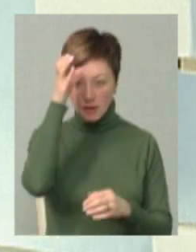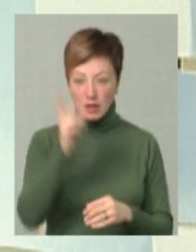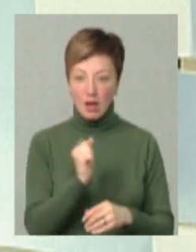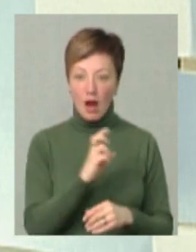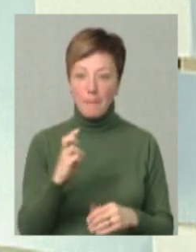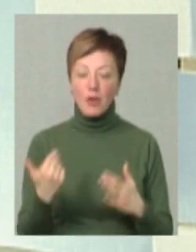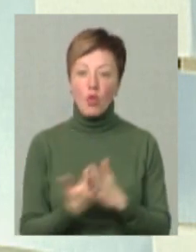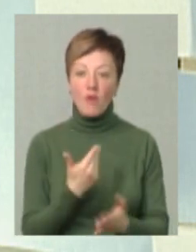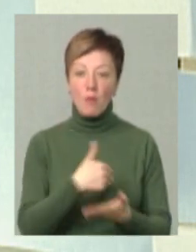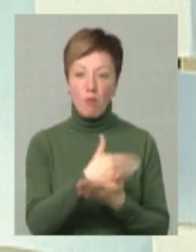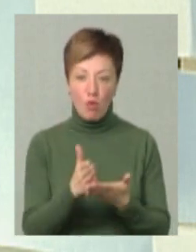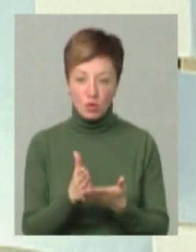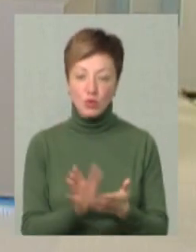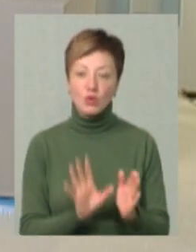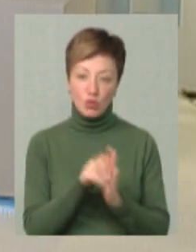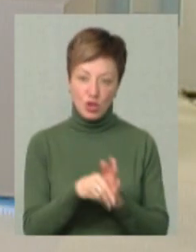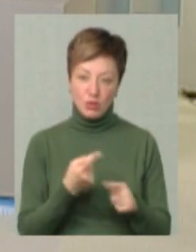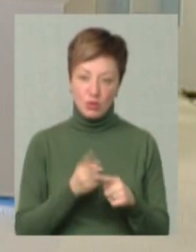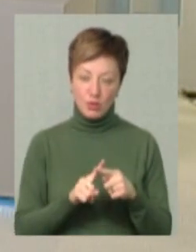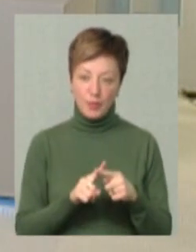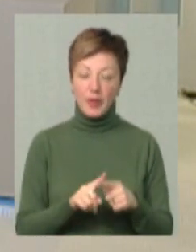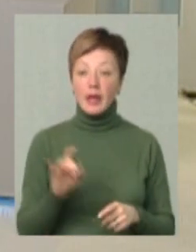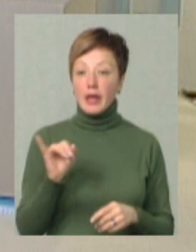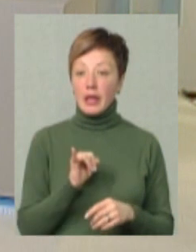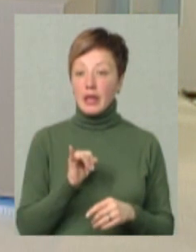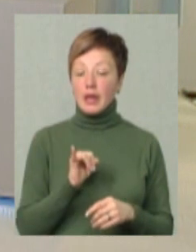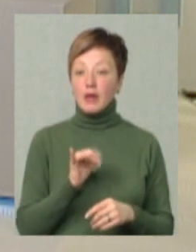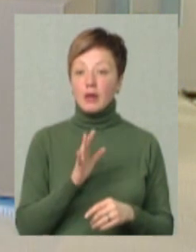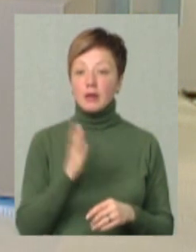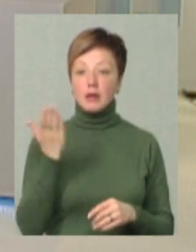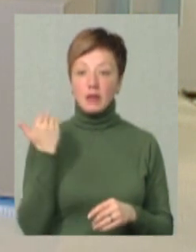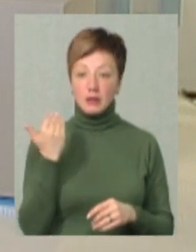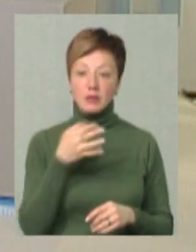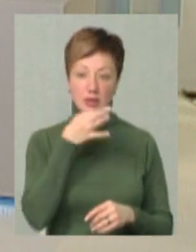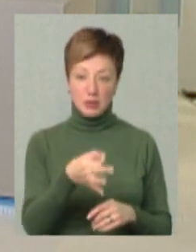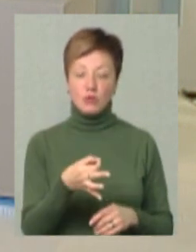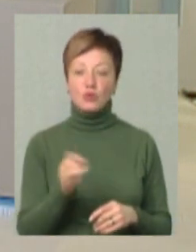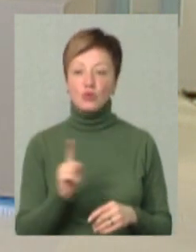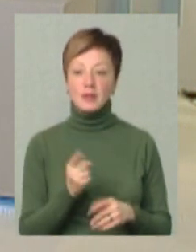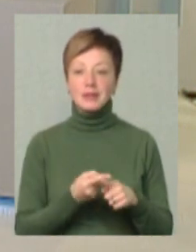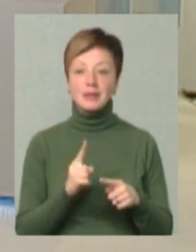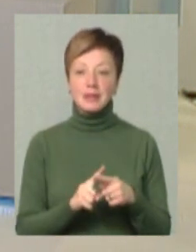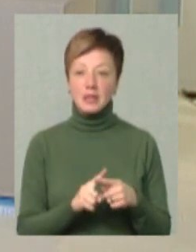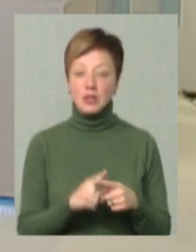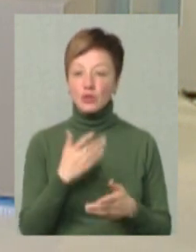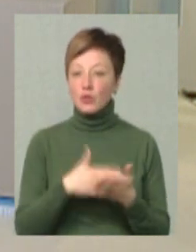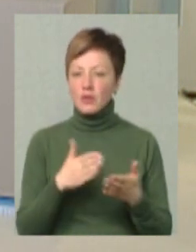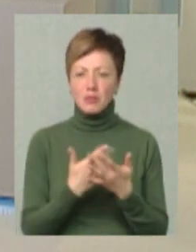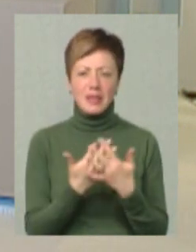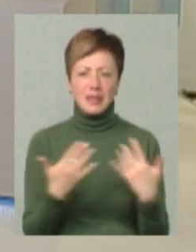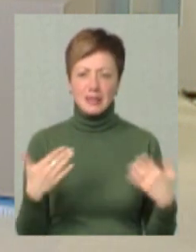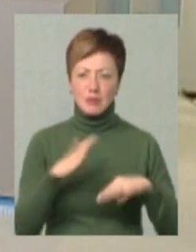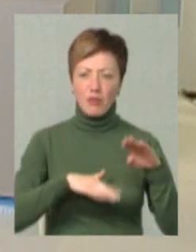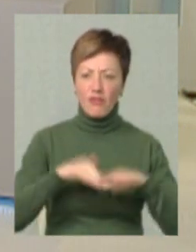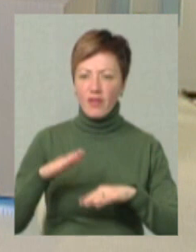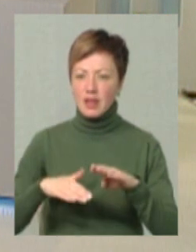хабу нові послуги, долучатися до нього. І, як уже було вірно зазначено, це абсолютно різні категорії